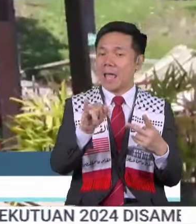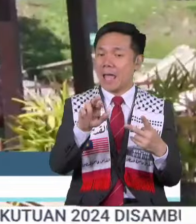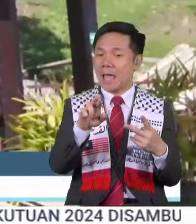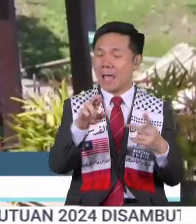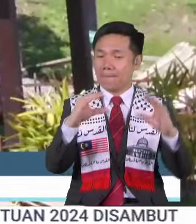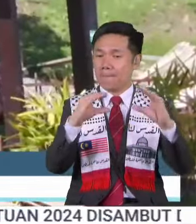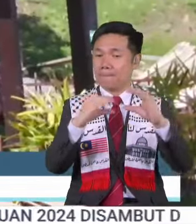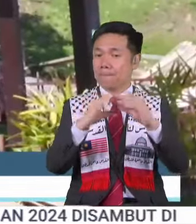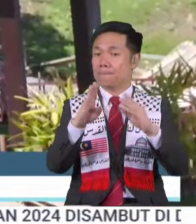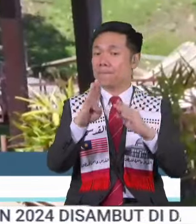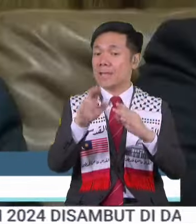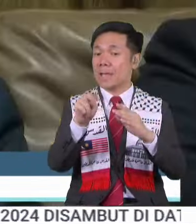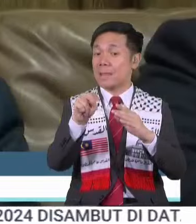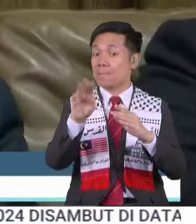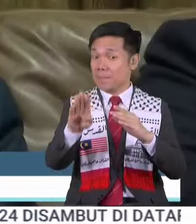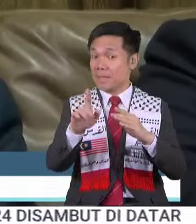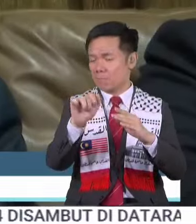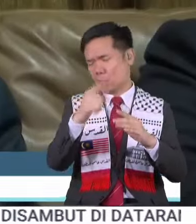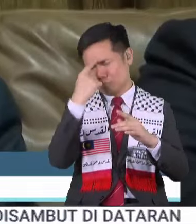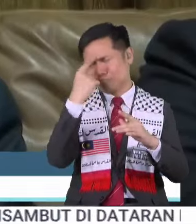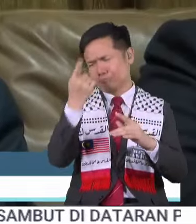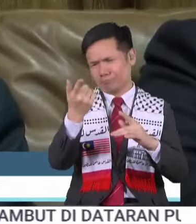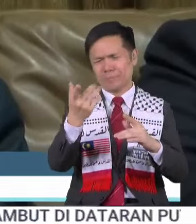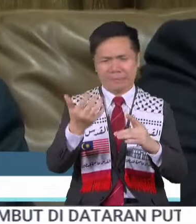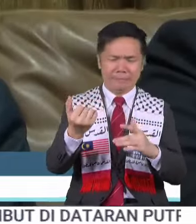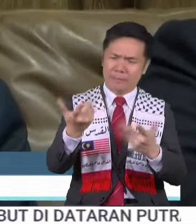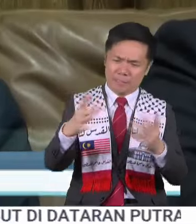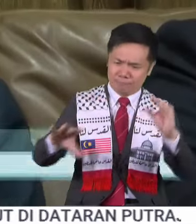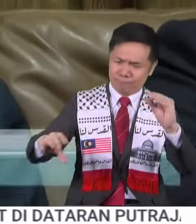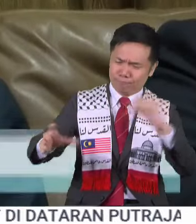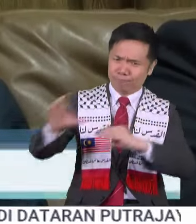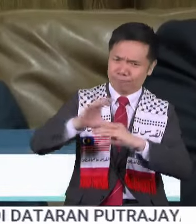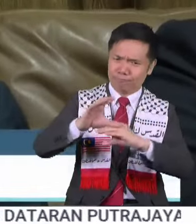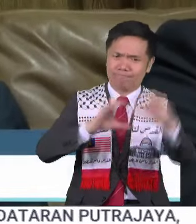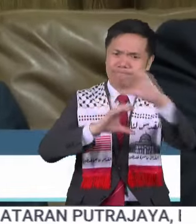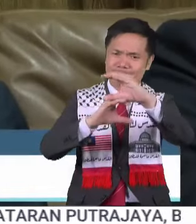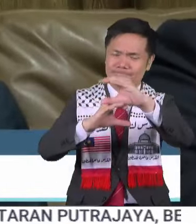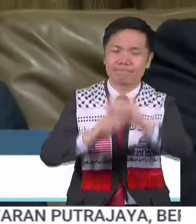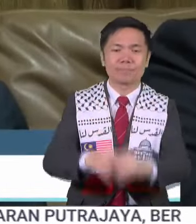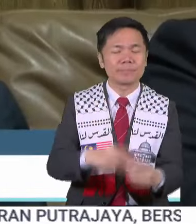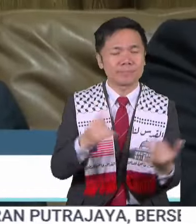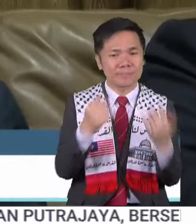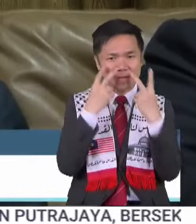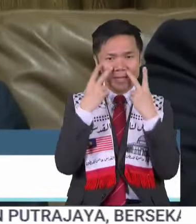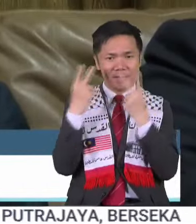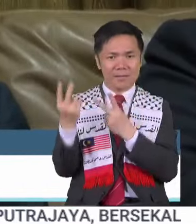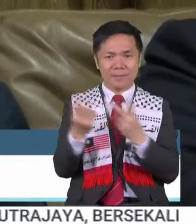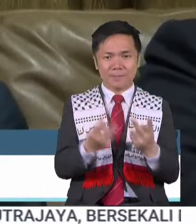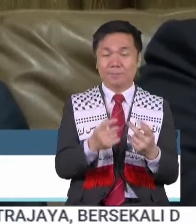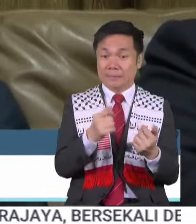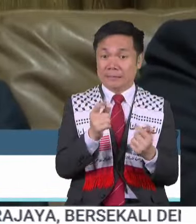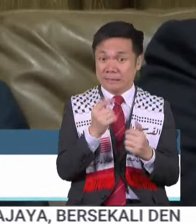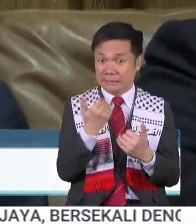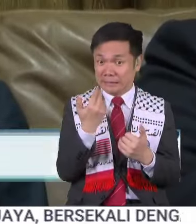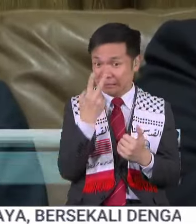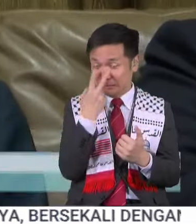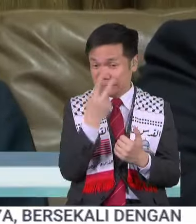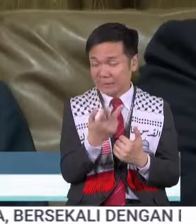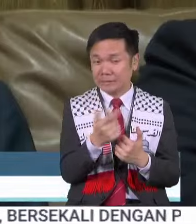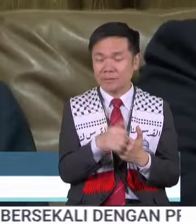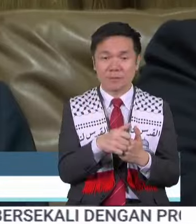kekurangan tersebut kalau kita tengok data pelancongan macam saya cakap Tasik cermin sebenarnya semua kawasan kita